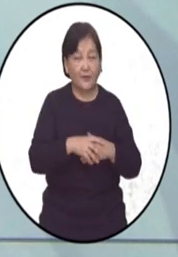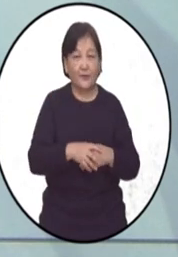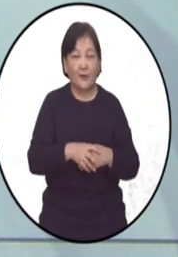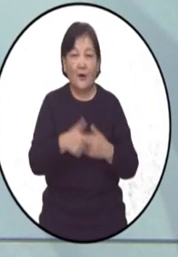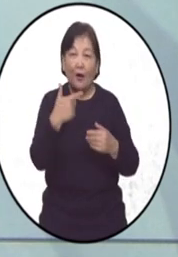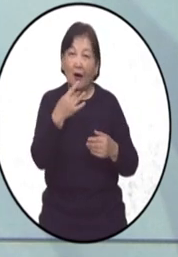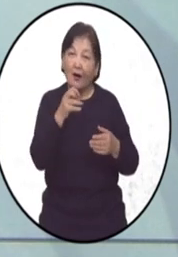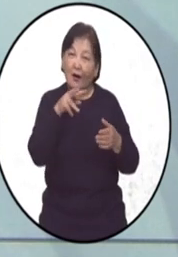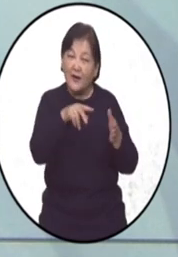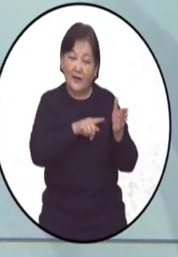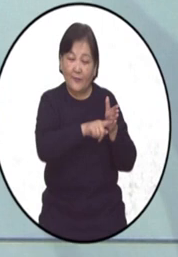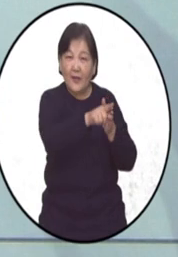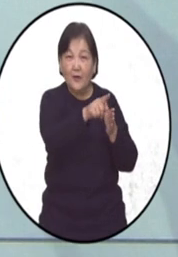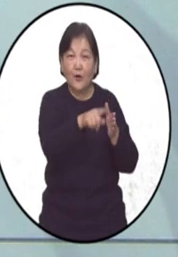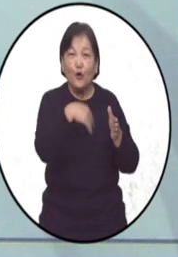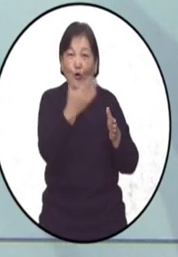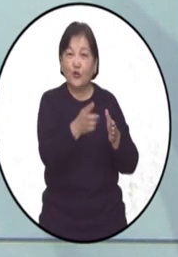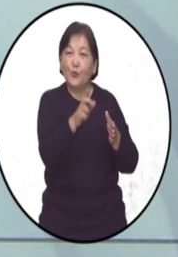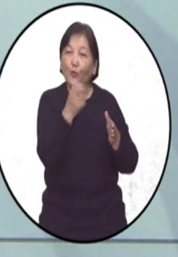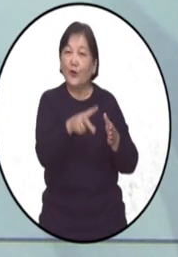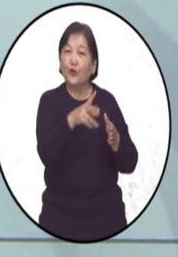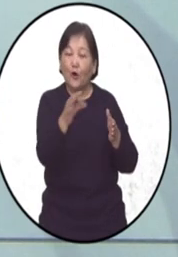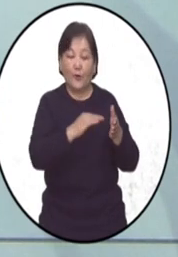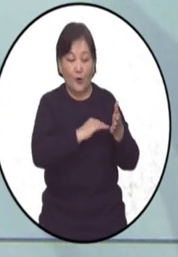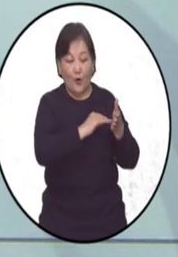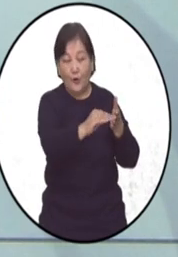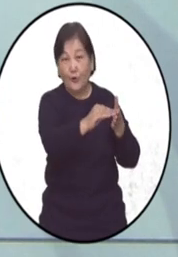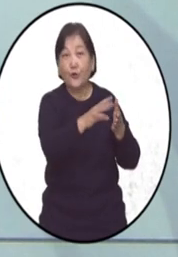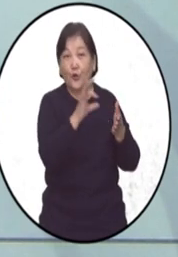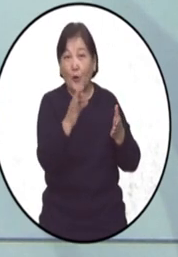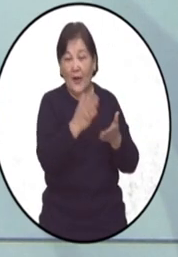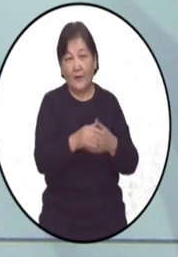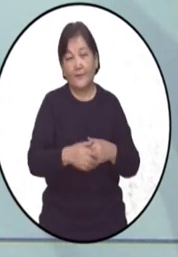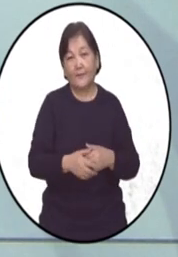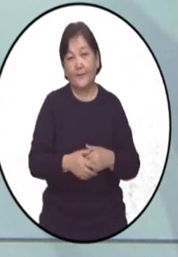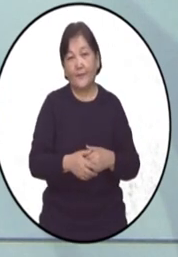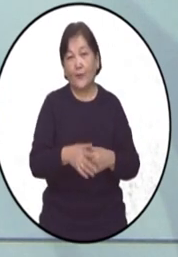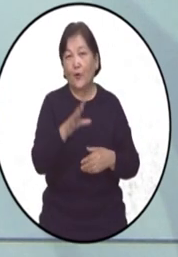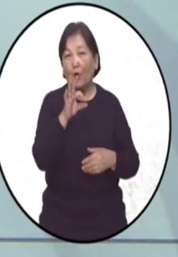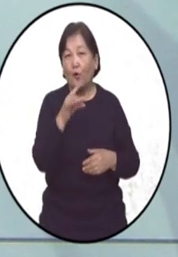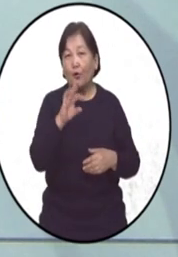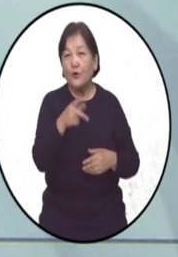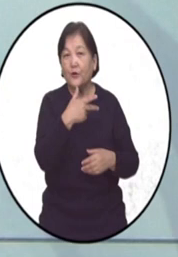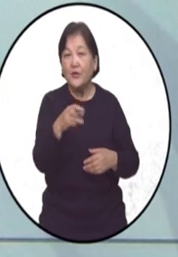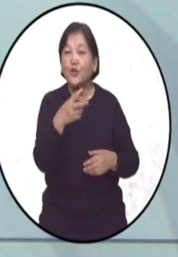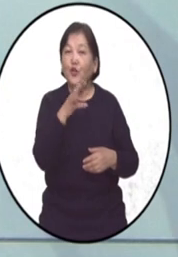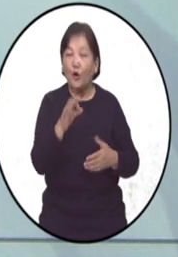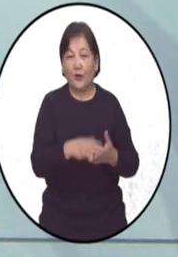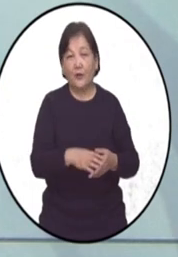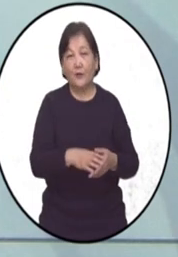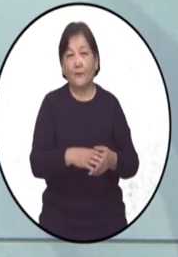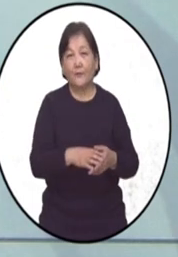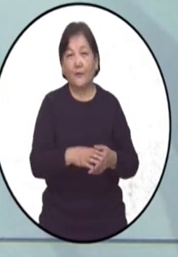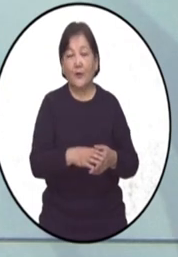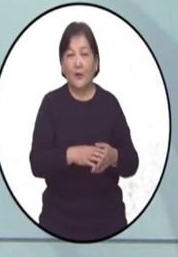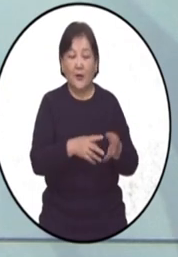өгд нь бол өгсөн бүхэл тооны оронгийн тоо болох бас бүхэл тоо байна. За оронгийн тоо гэдэг маань бол өгсөн бүхэл тооны